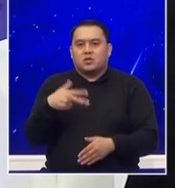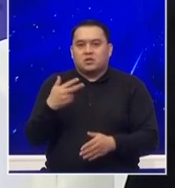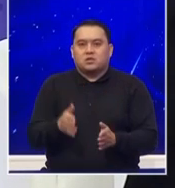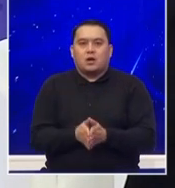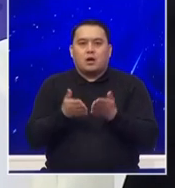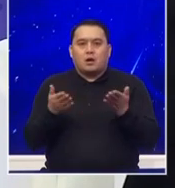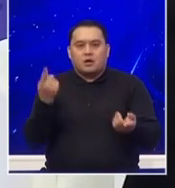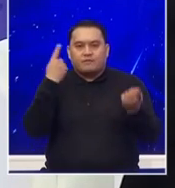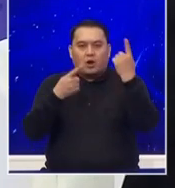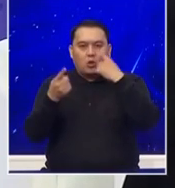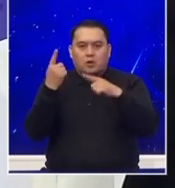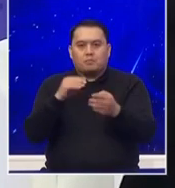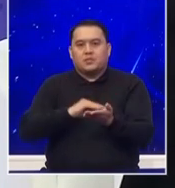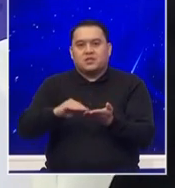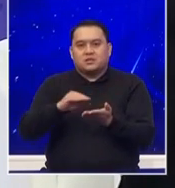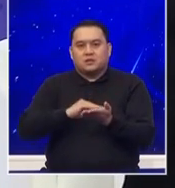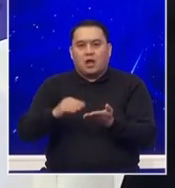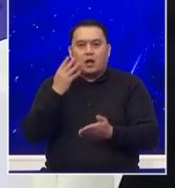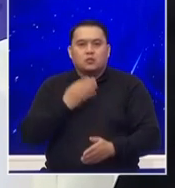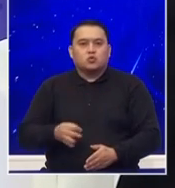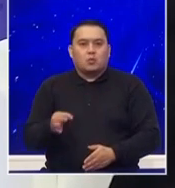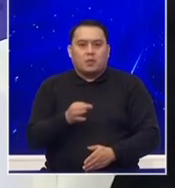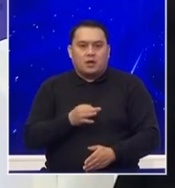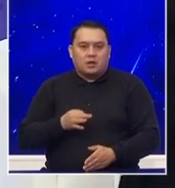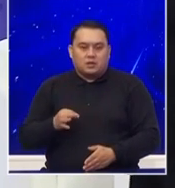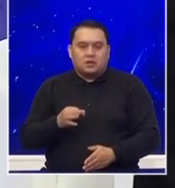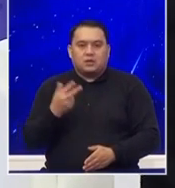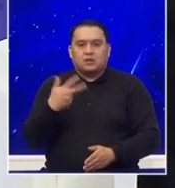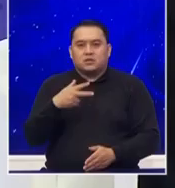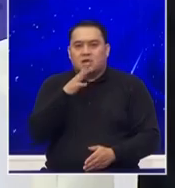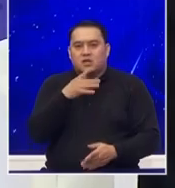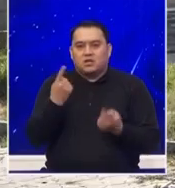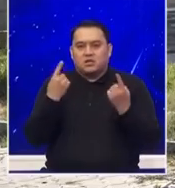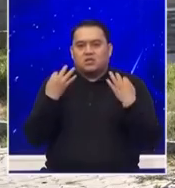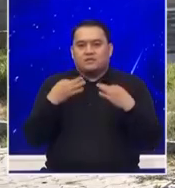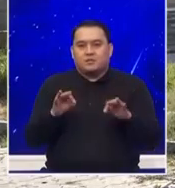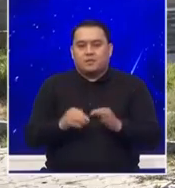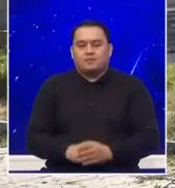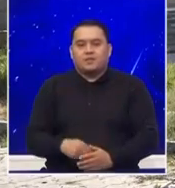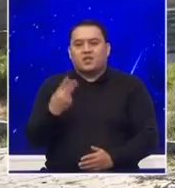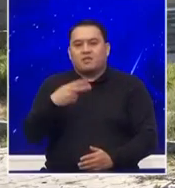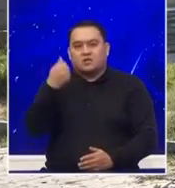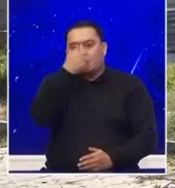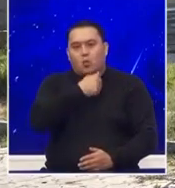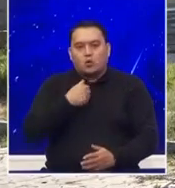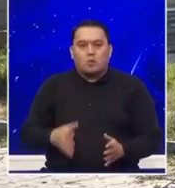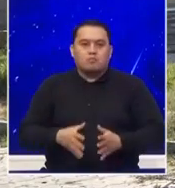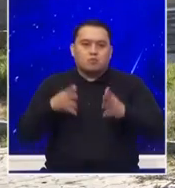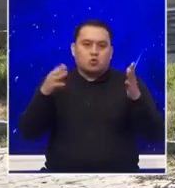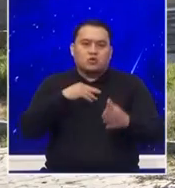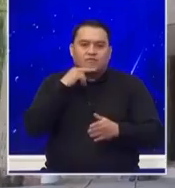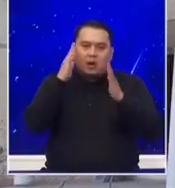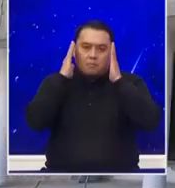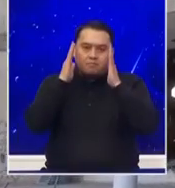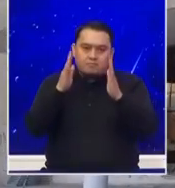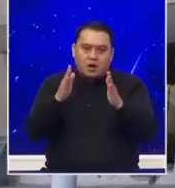книг писателей Алматинской области в честь 30-летия независимости. В 2020 году большое внимание было